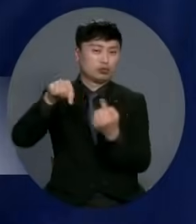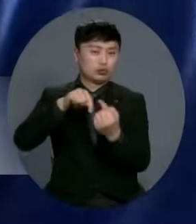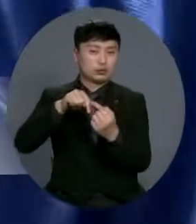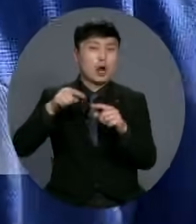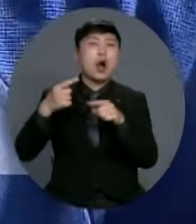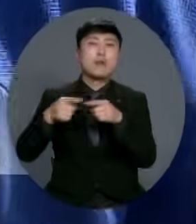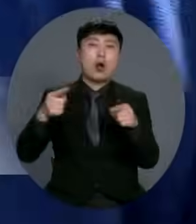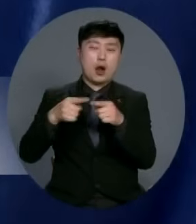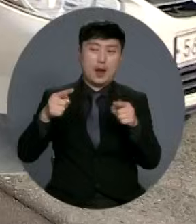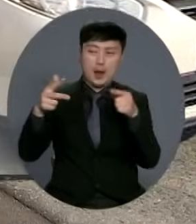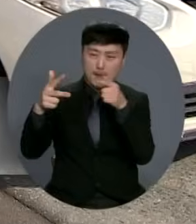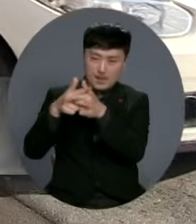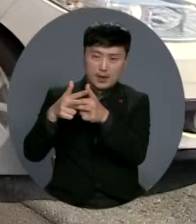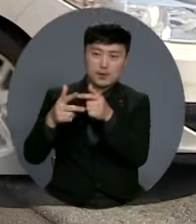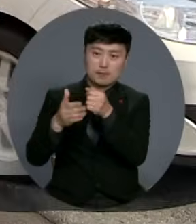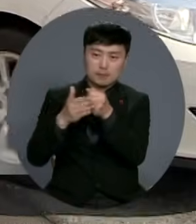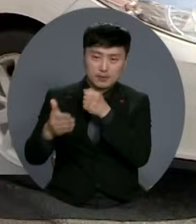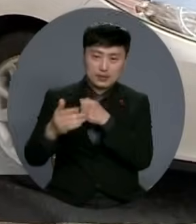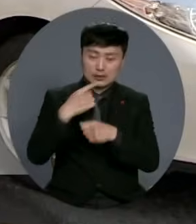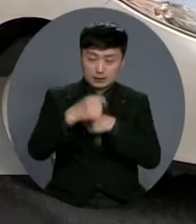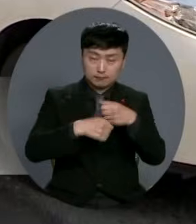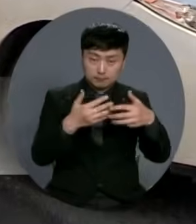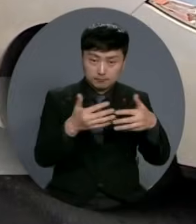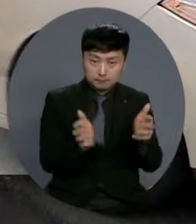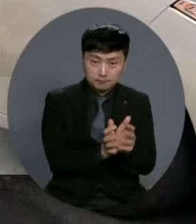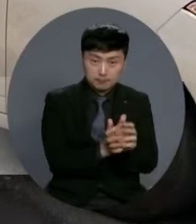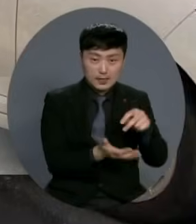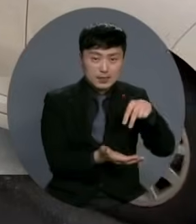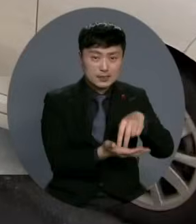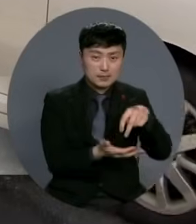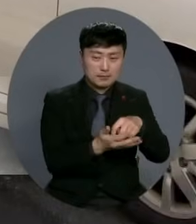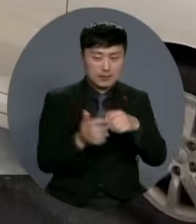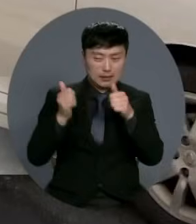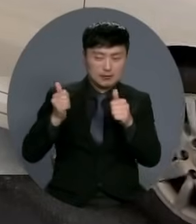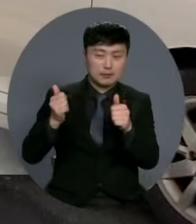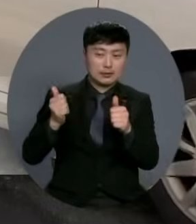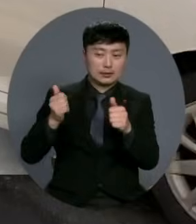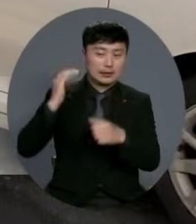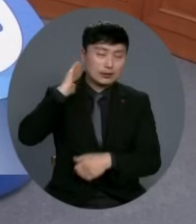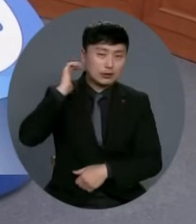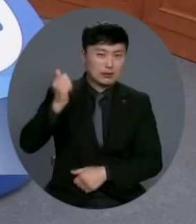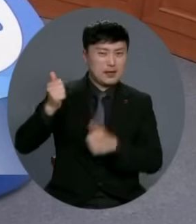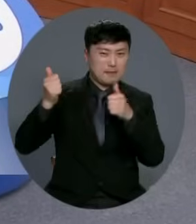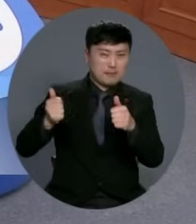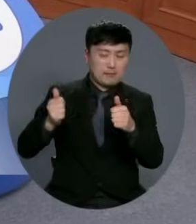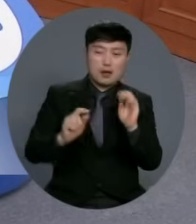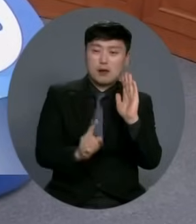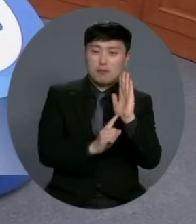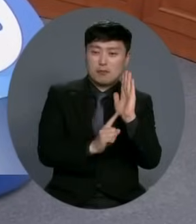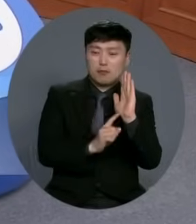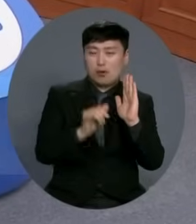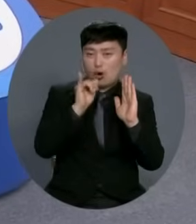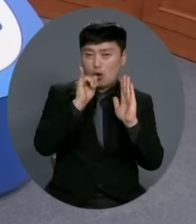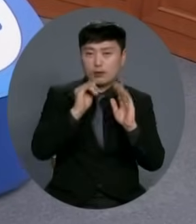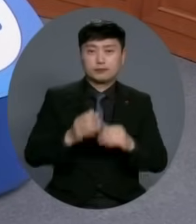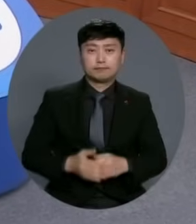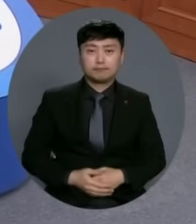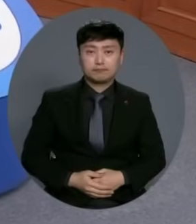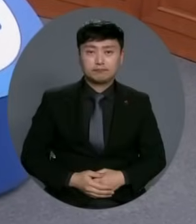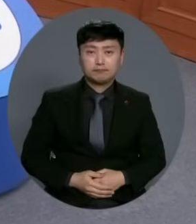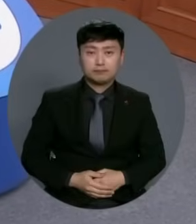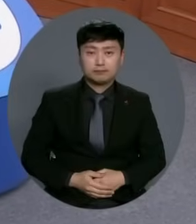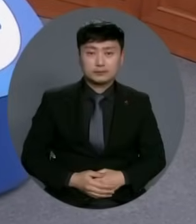것으로 전망하고 있어 민주당에서는 정권 심판론을 가장 것 보입 하지만